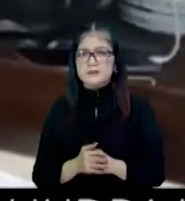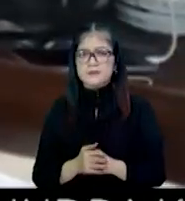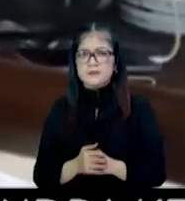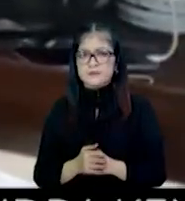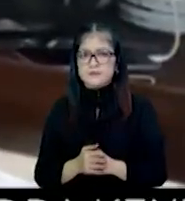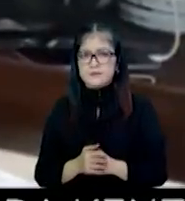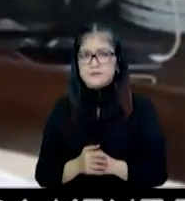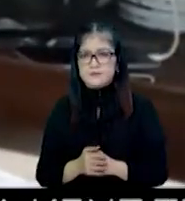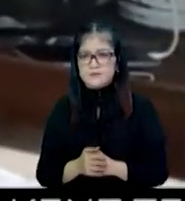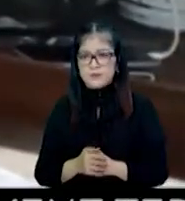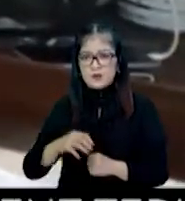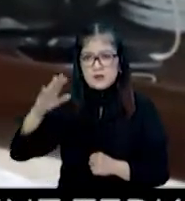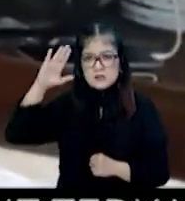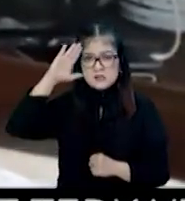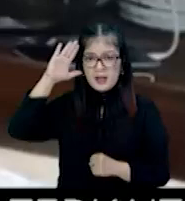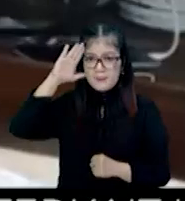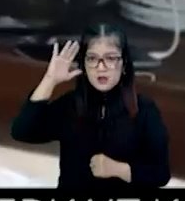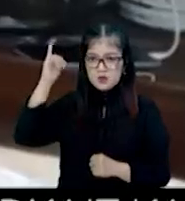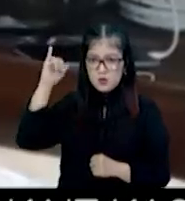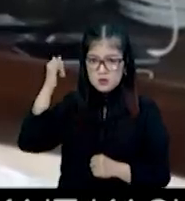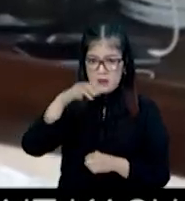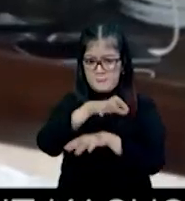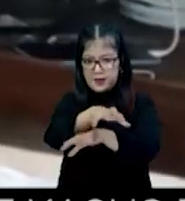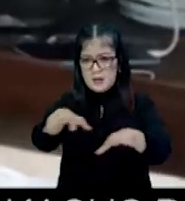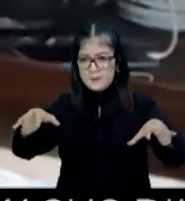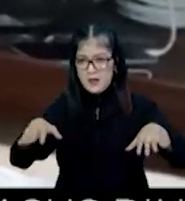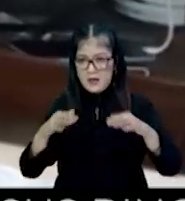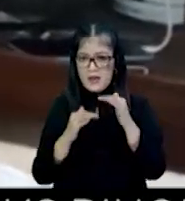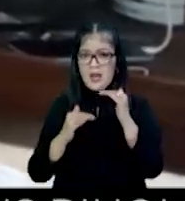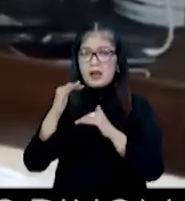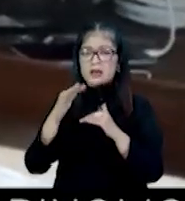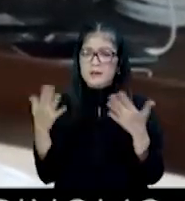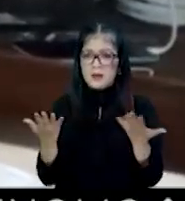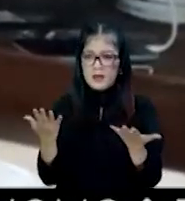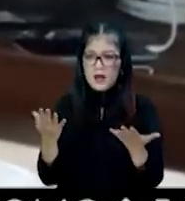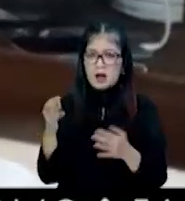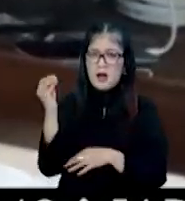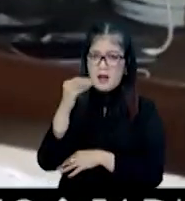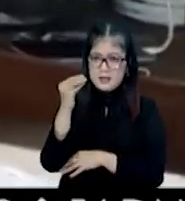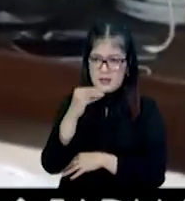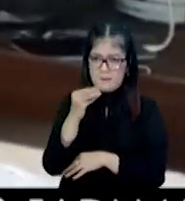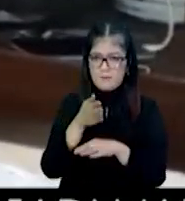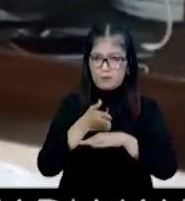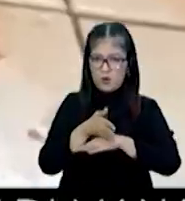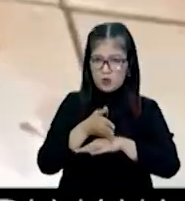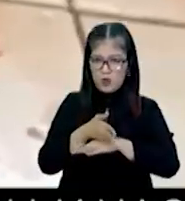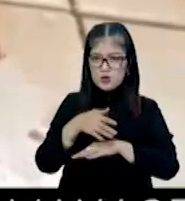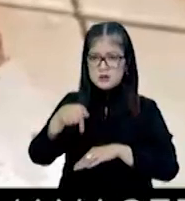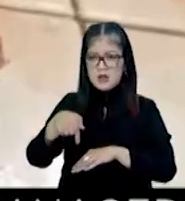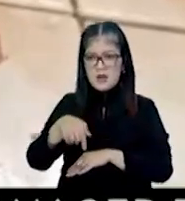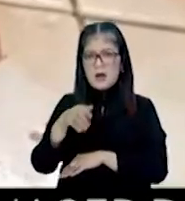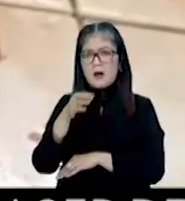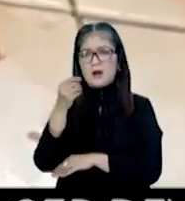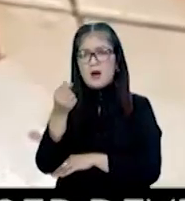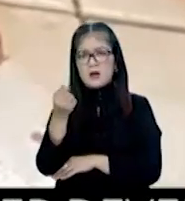Sementara di Sleman, Yogyakarta, kenaikan harga justru terjadi pada harga daging ayam broiler. Saat ini harga daging ayam dijual